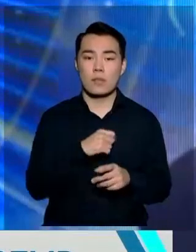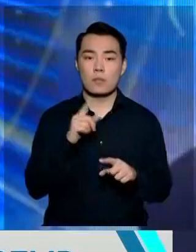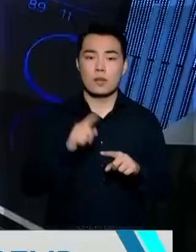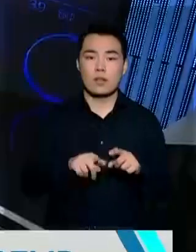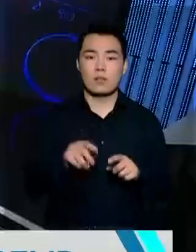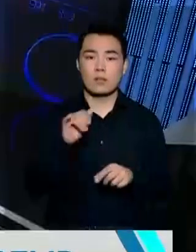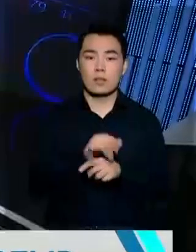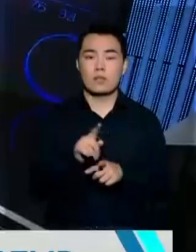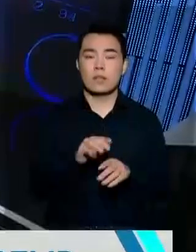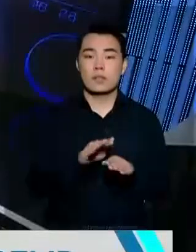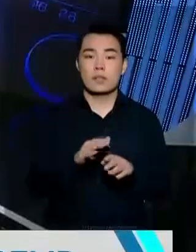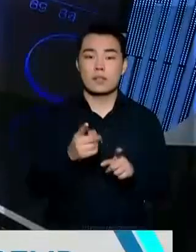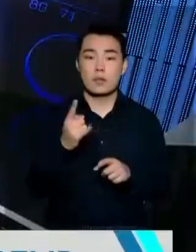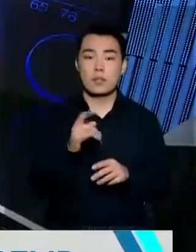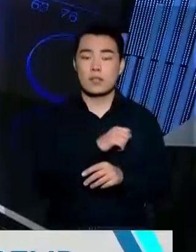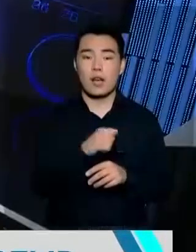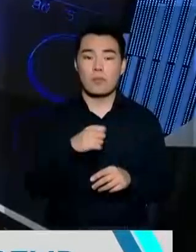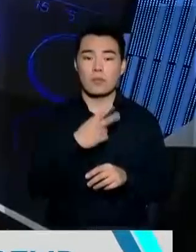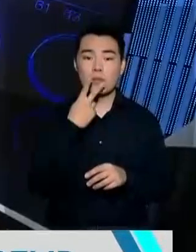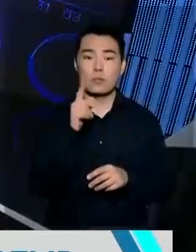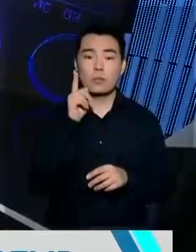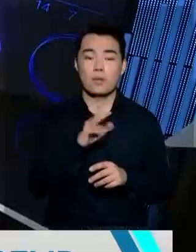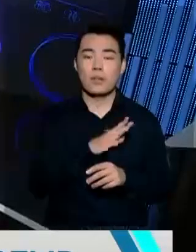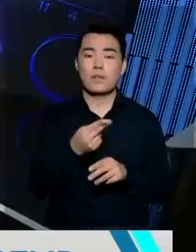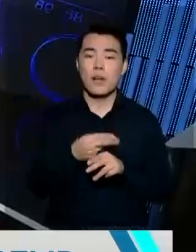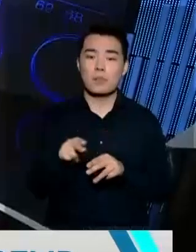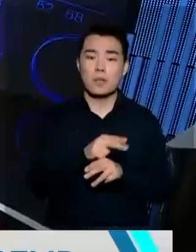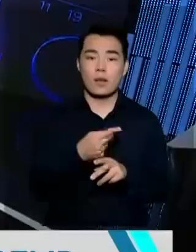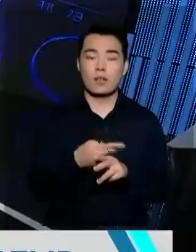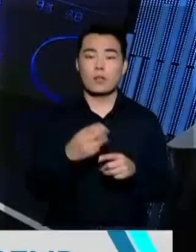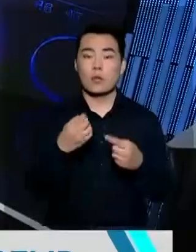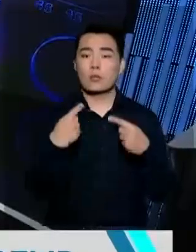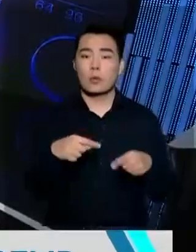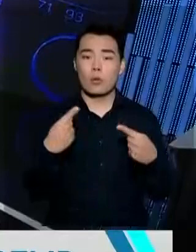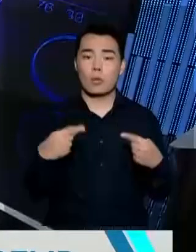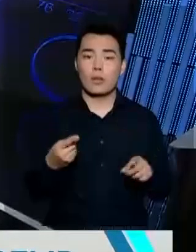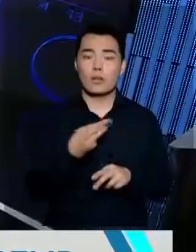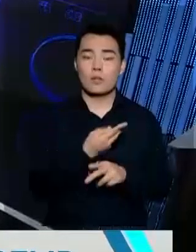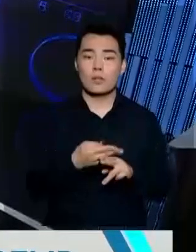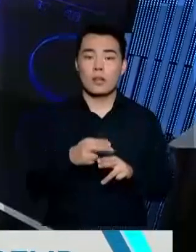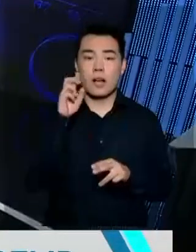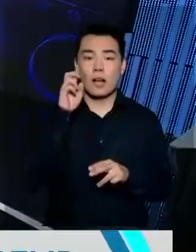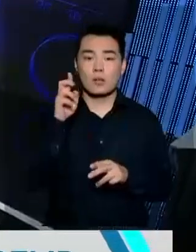ананың ең басы ол балаға жаңалег тәрбие беру. Қалған бәрі мемлекеттен басқа